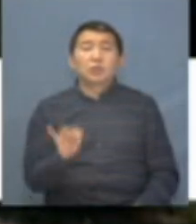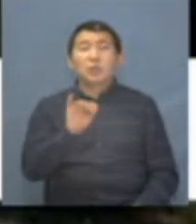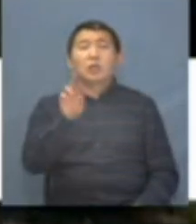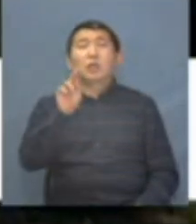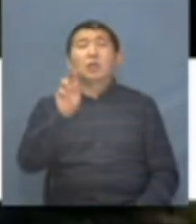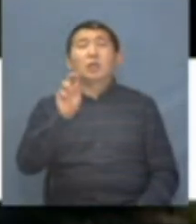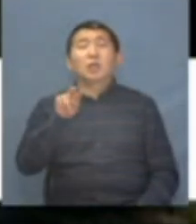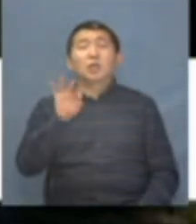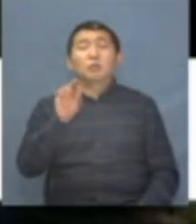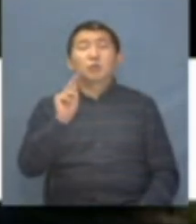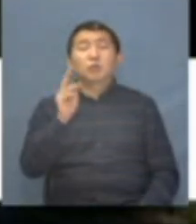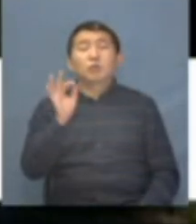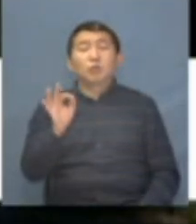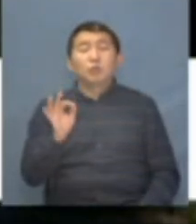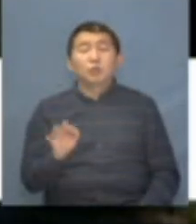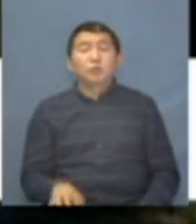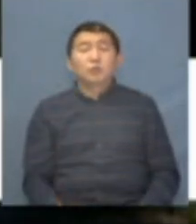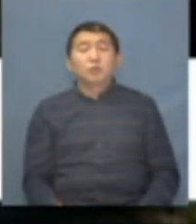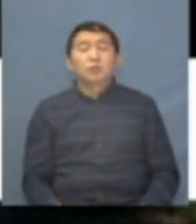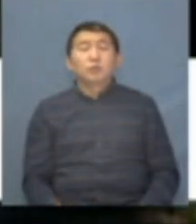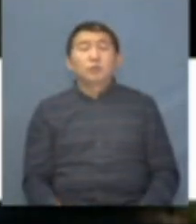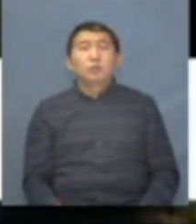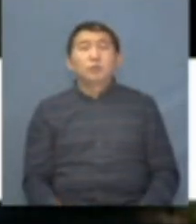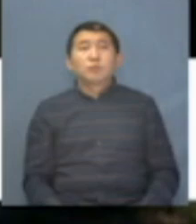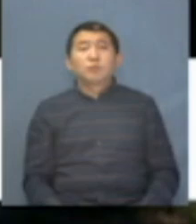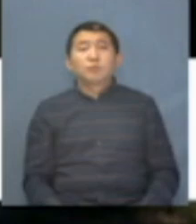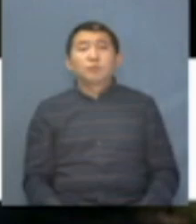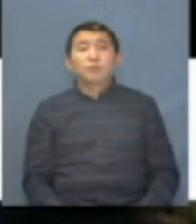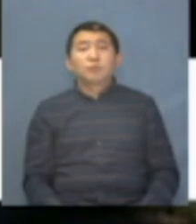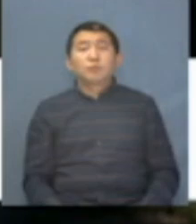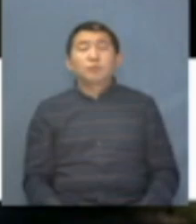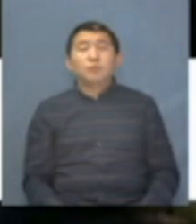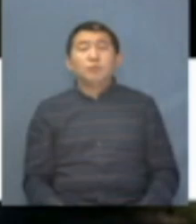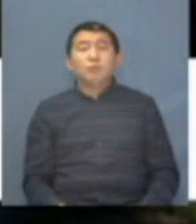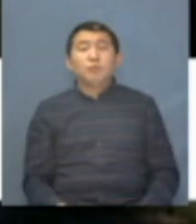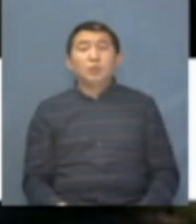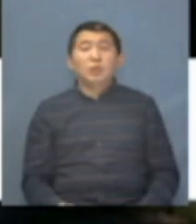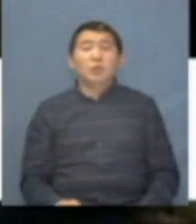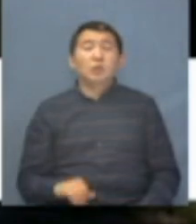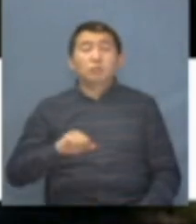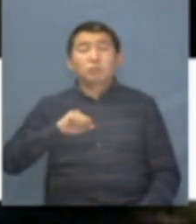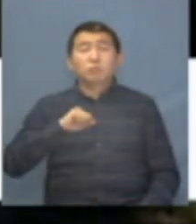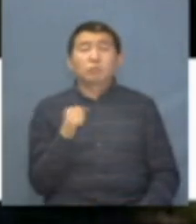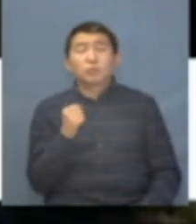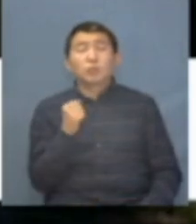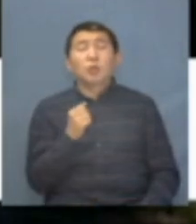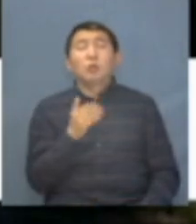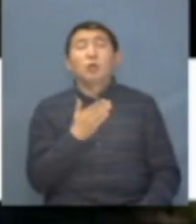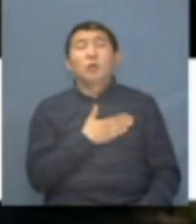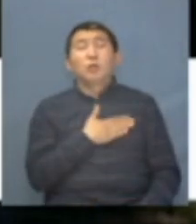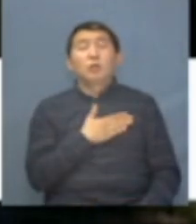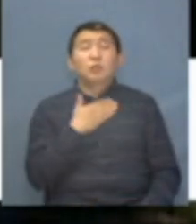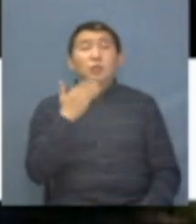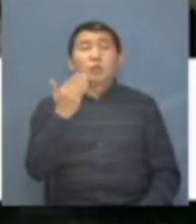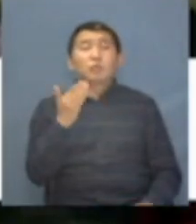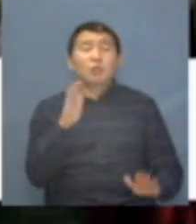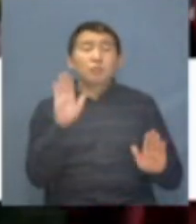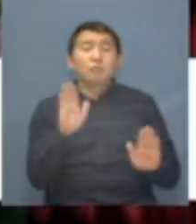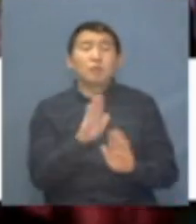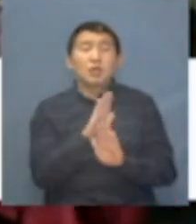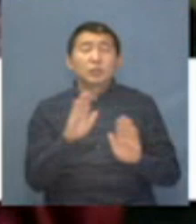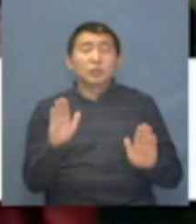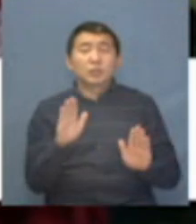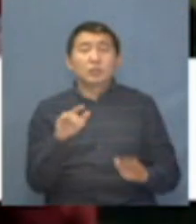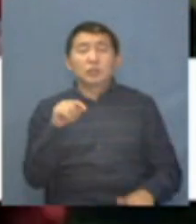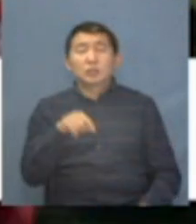буду открывать песни Ильи Кулева, «Земляка», друга, товарища и замечательного человека с его чудесной песней. Здесь